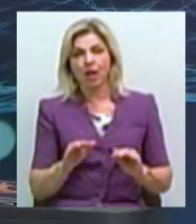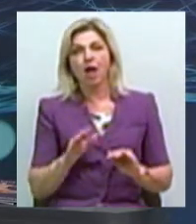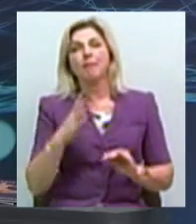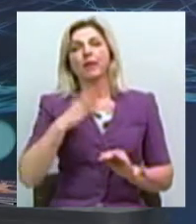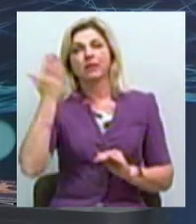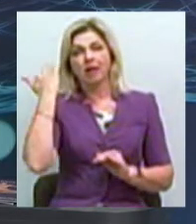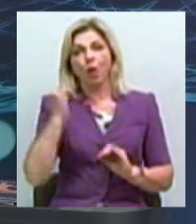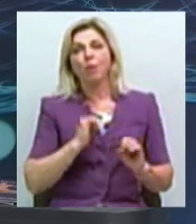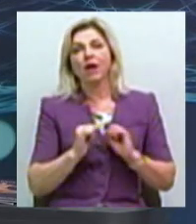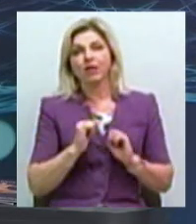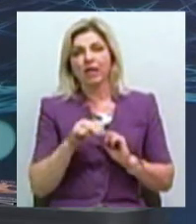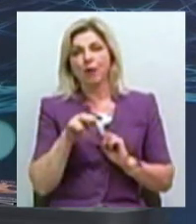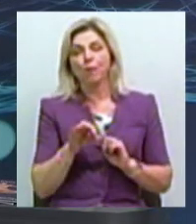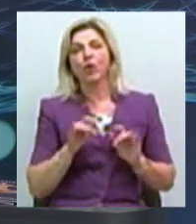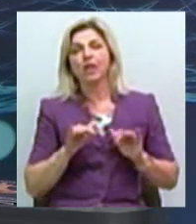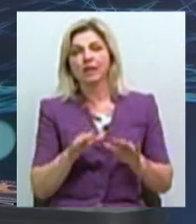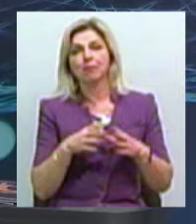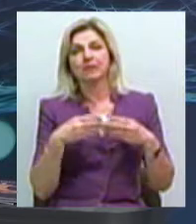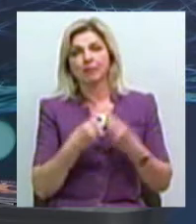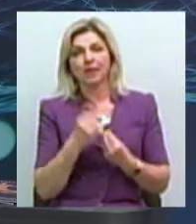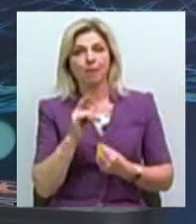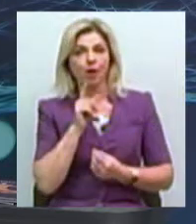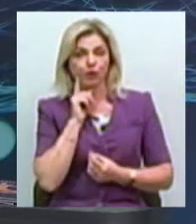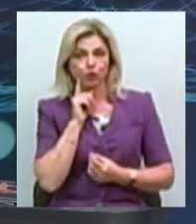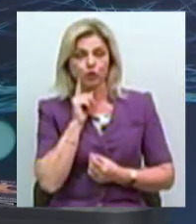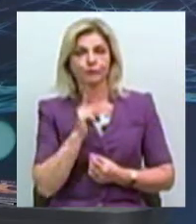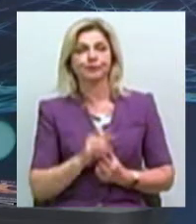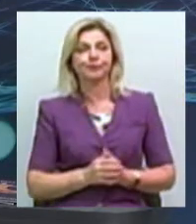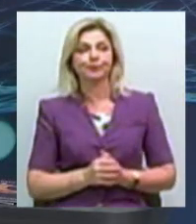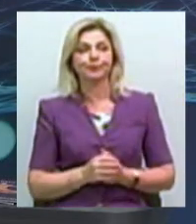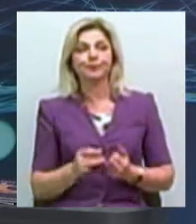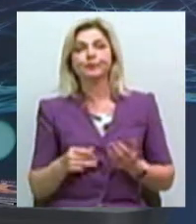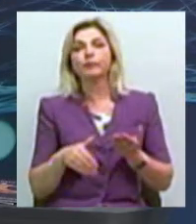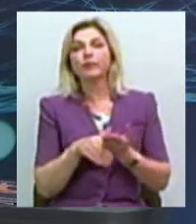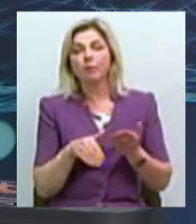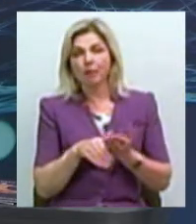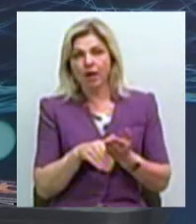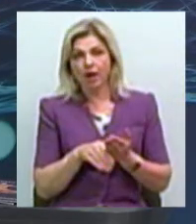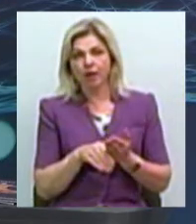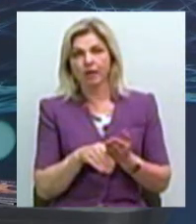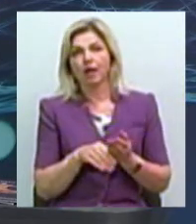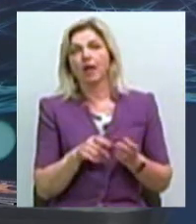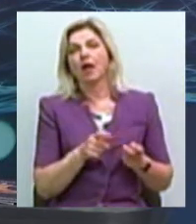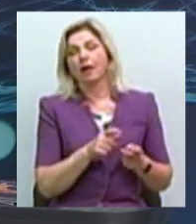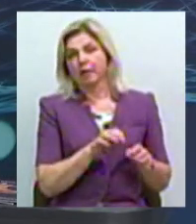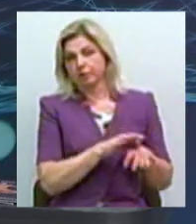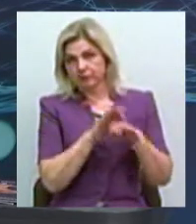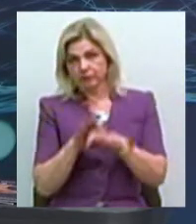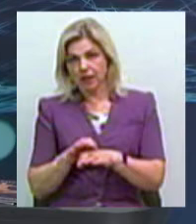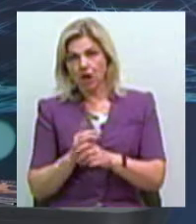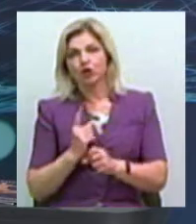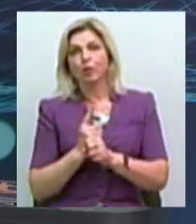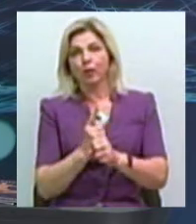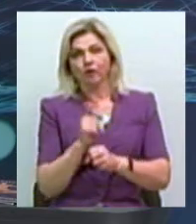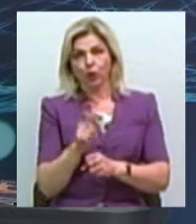семьи и молодежи. И Международная организация по миграции помогала в транспортировке, ну, естественно, сопровождающих лиц этого